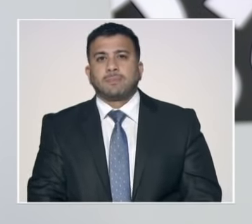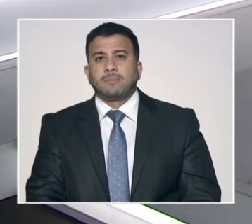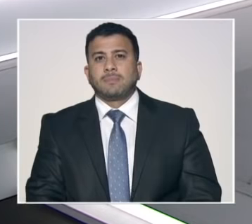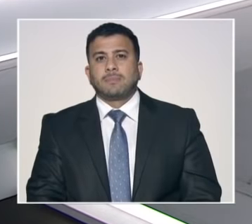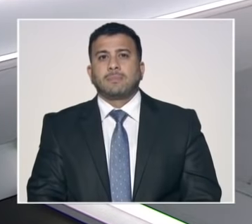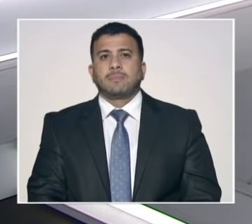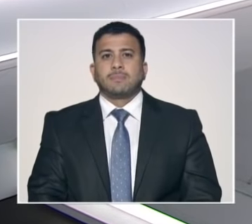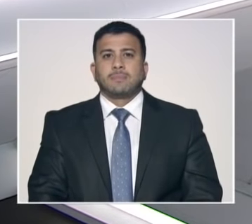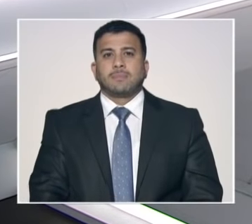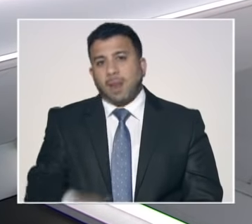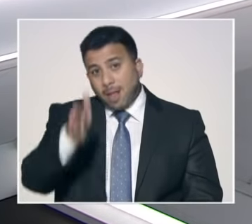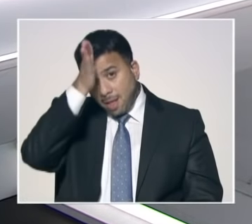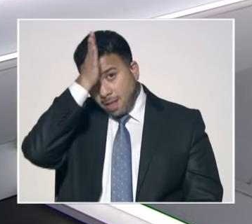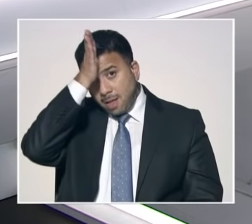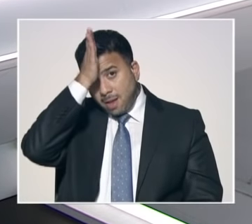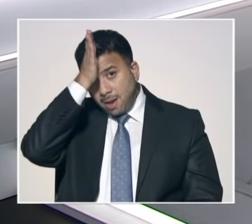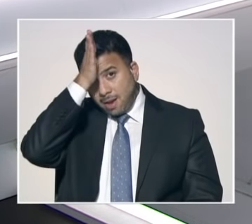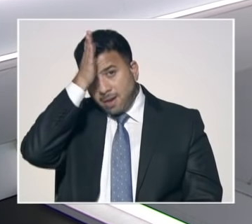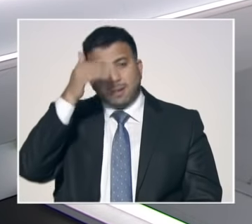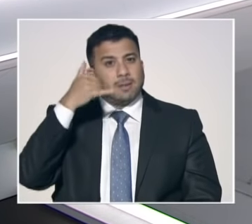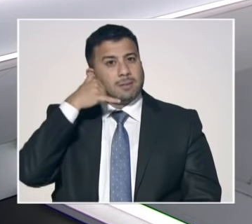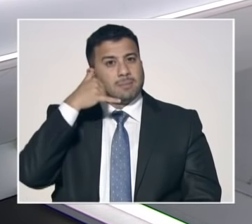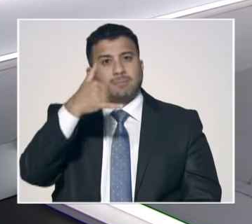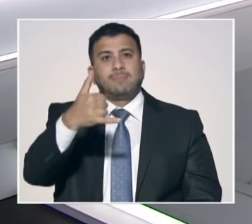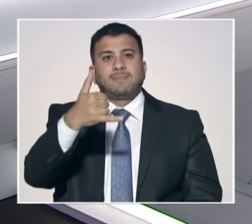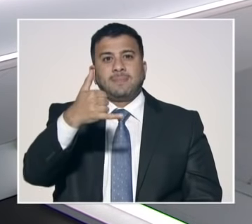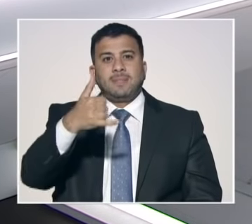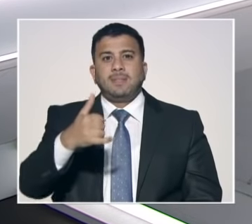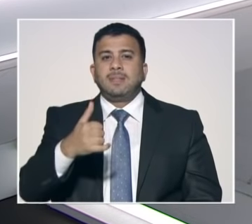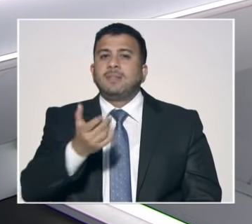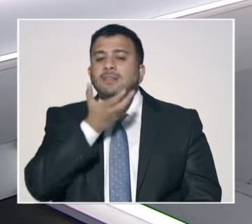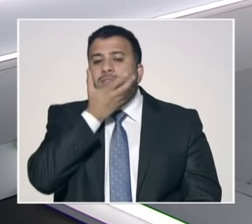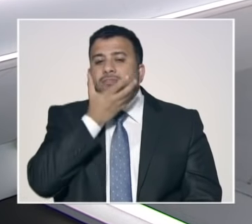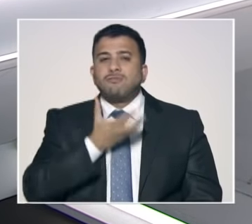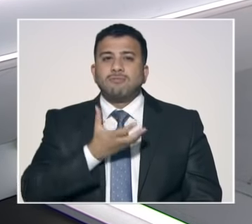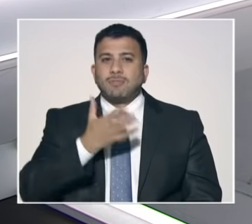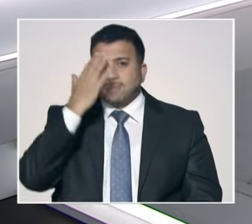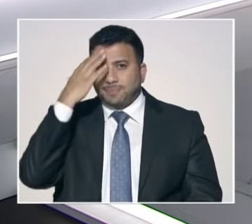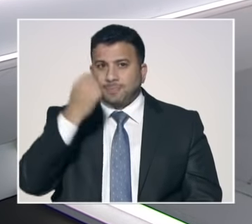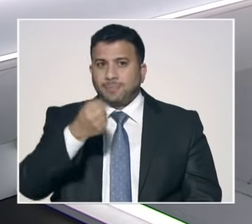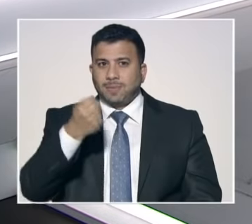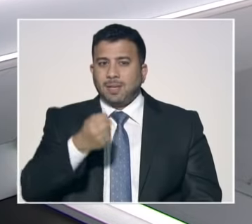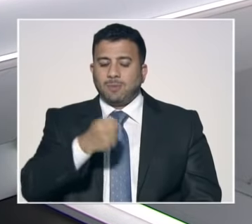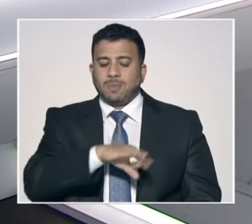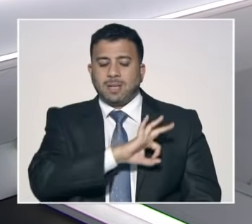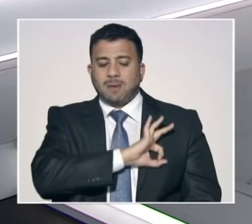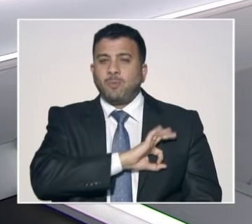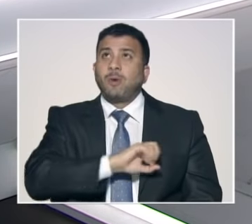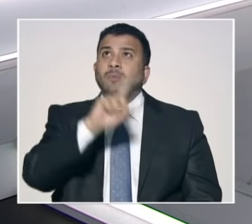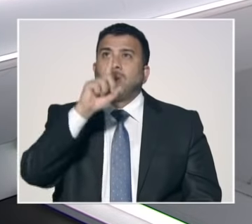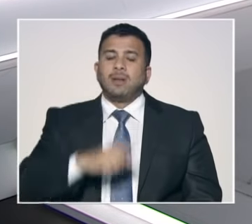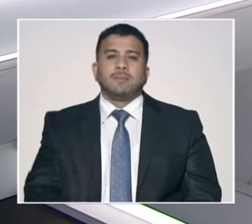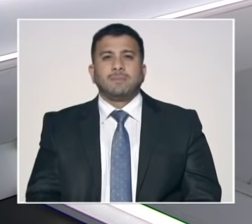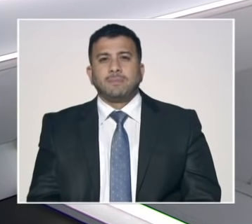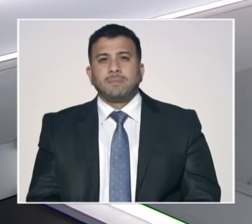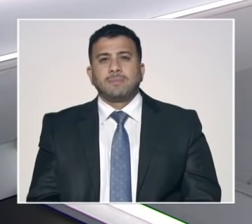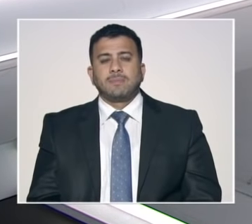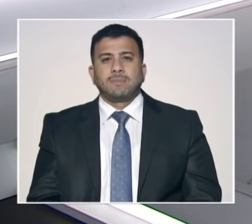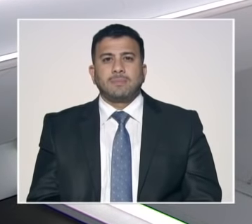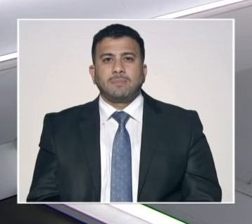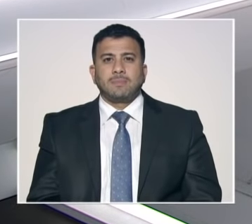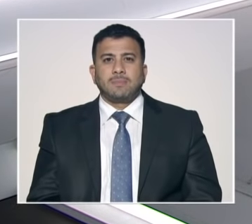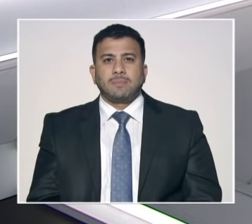تفضل يا عبد الستار. حياك الله شيخنا الغالي عبد الرحيم، مرة انقطع الخط. السلام عليكم. عليكم السلام ورحمة الله، حياك الله يا